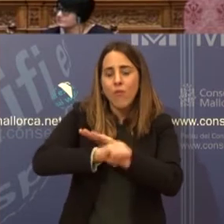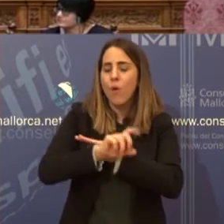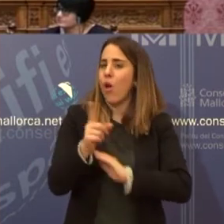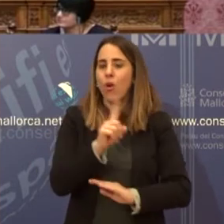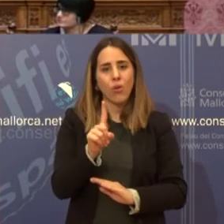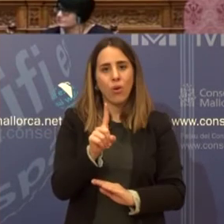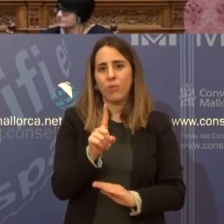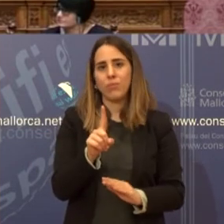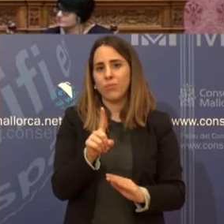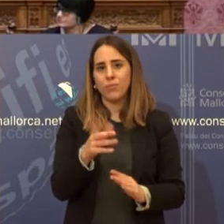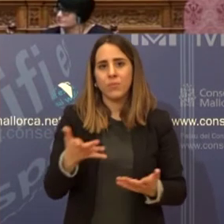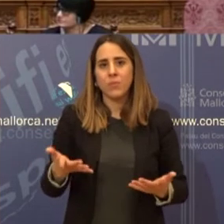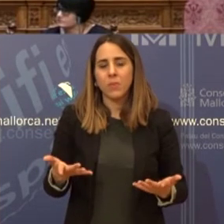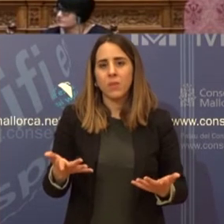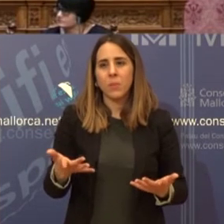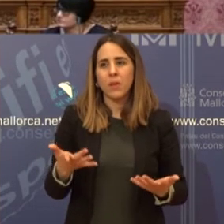que